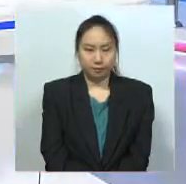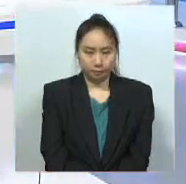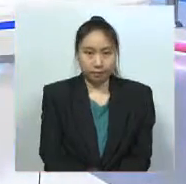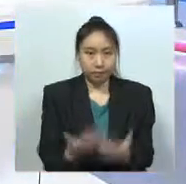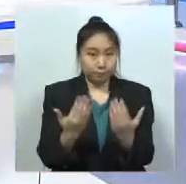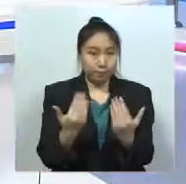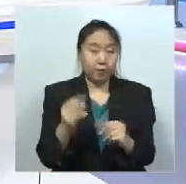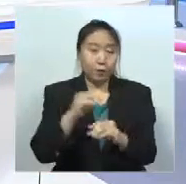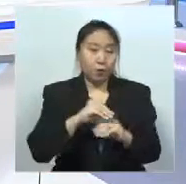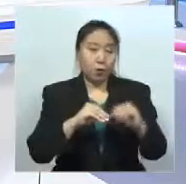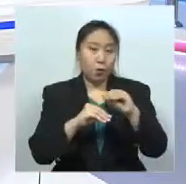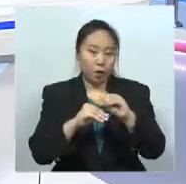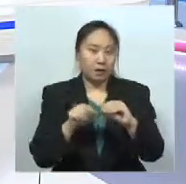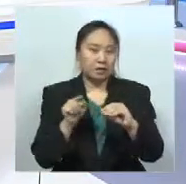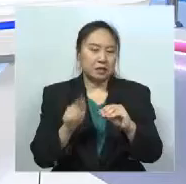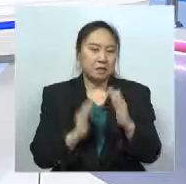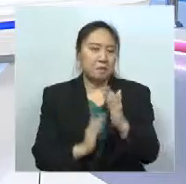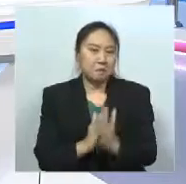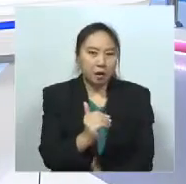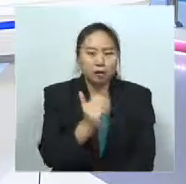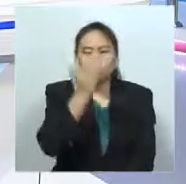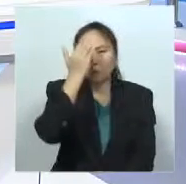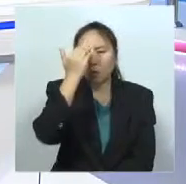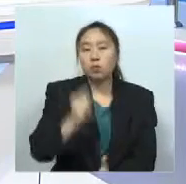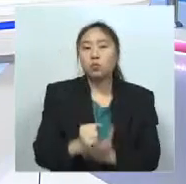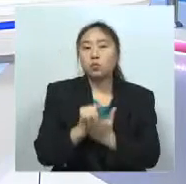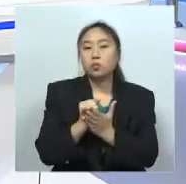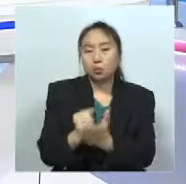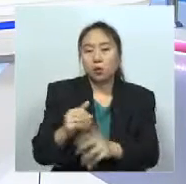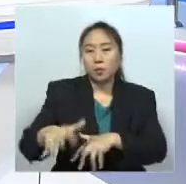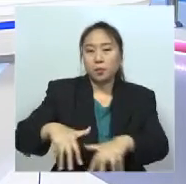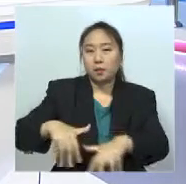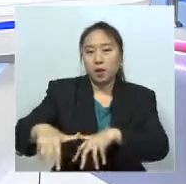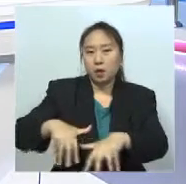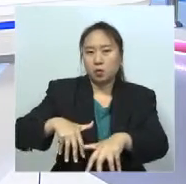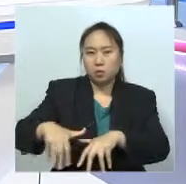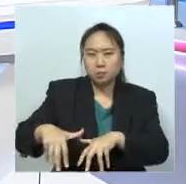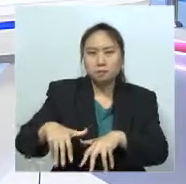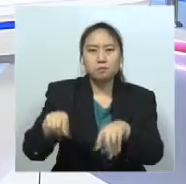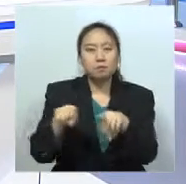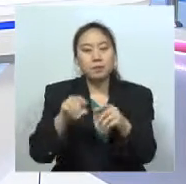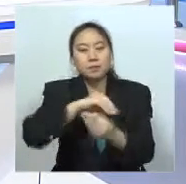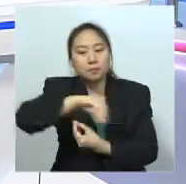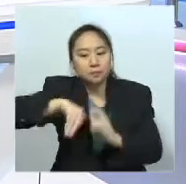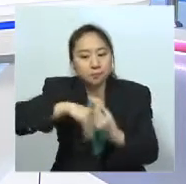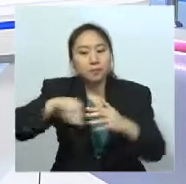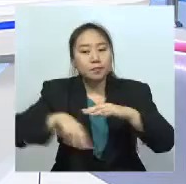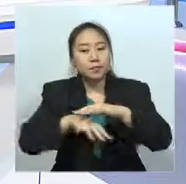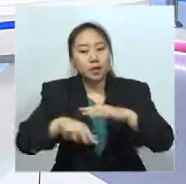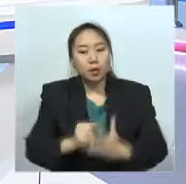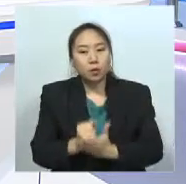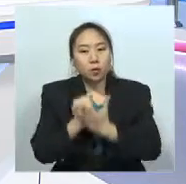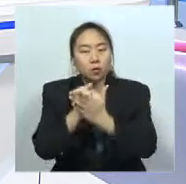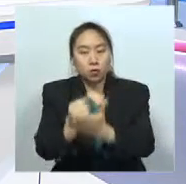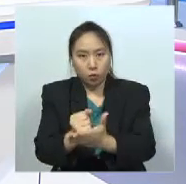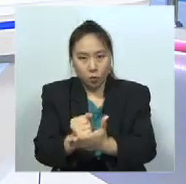ก็ถือว่าเป็นอีกหนึ่งโครงการที่ประสบความสำเร็จนะคะเพราะว่าเข้าไปช่วยเหลือประชาชนที่เรียกว่าเป็นเศรษฐกิจฐานรากให้เขามี